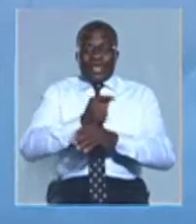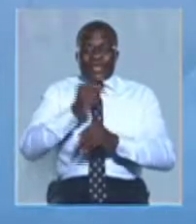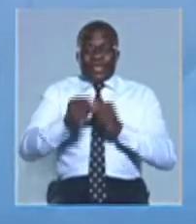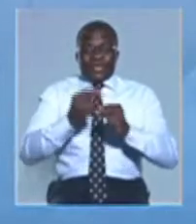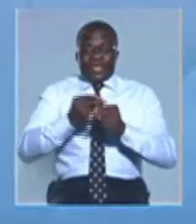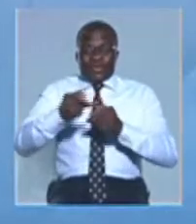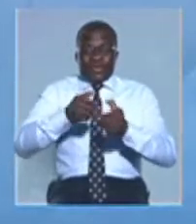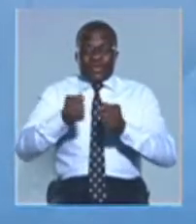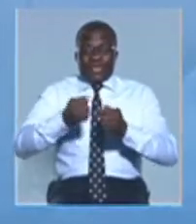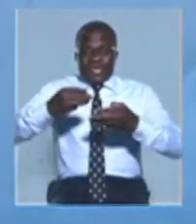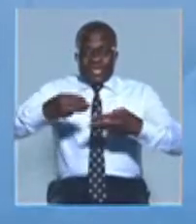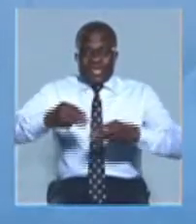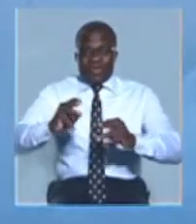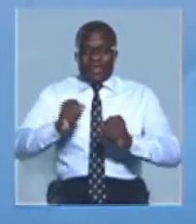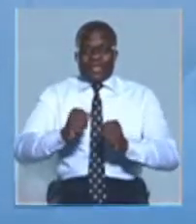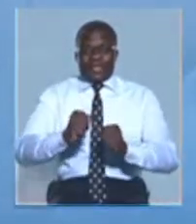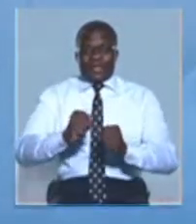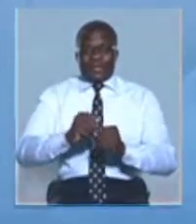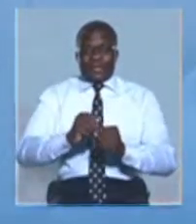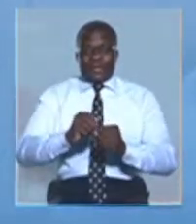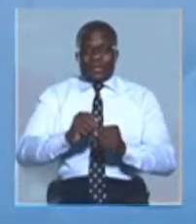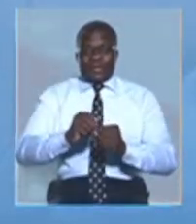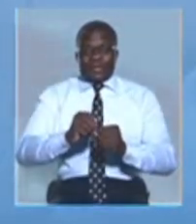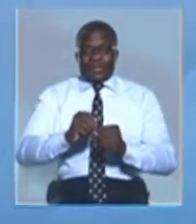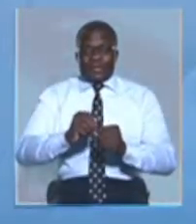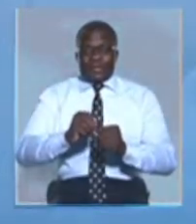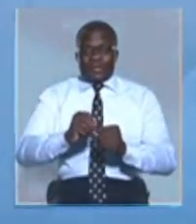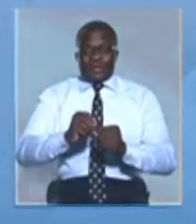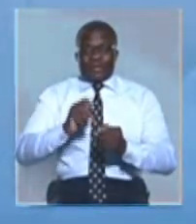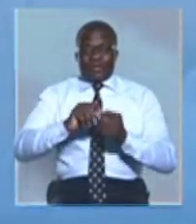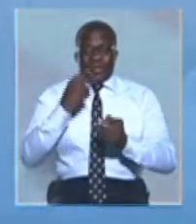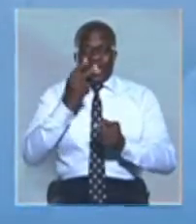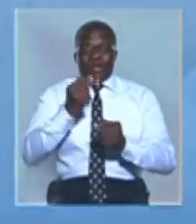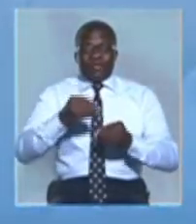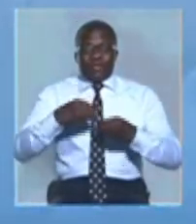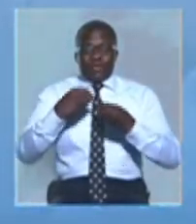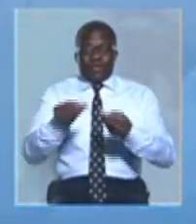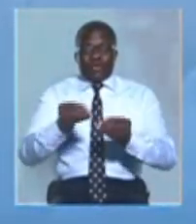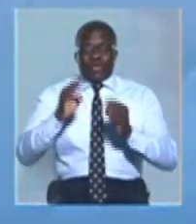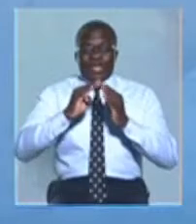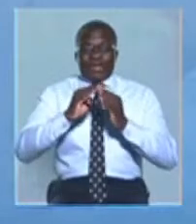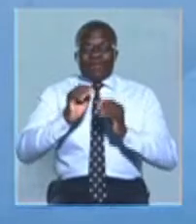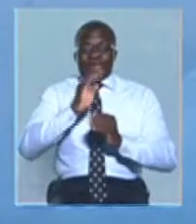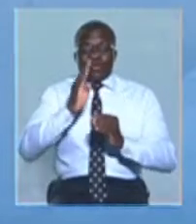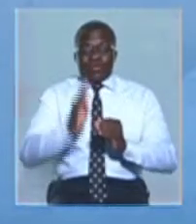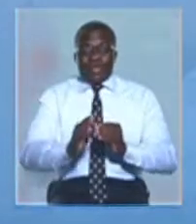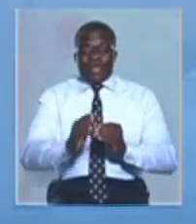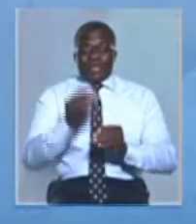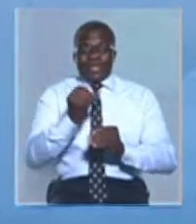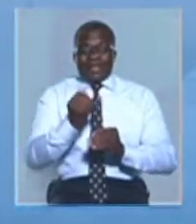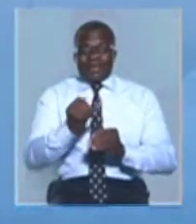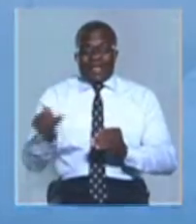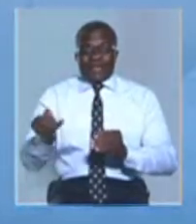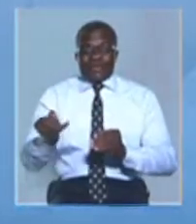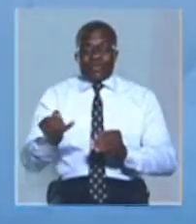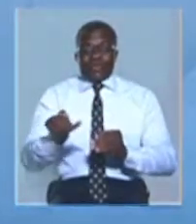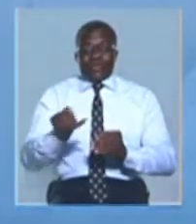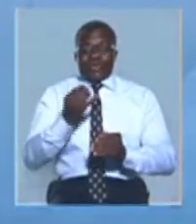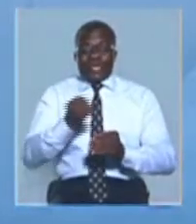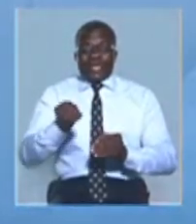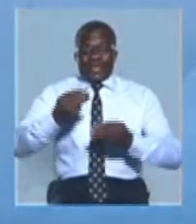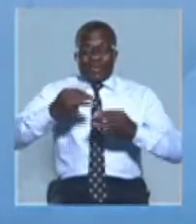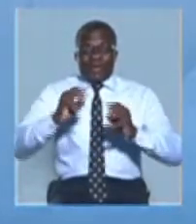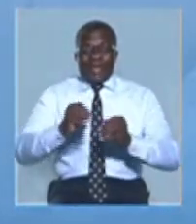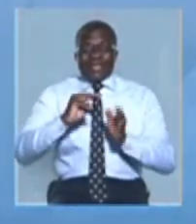de gestion des marchés, ANAGEM. En vue de doter les villes du Bénin d'infrastructures et d'équipements